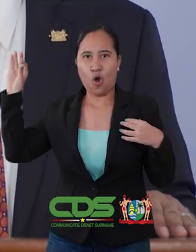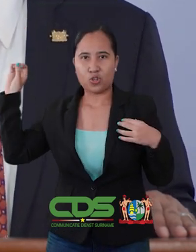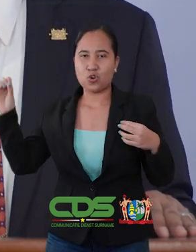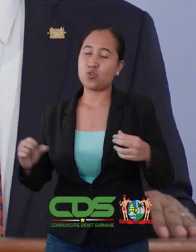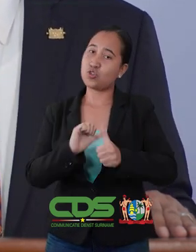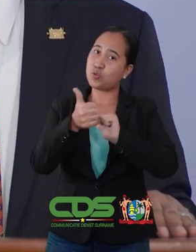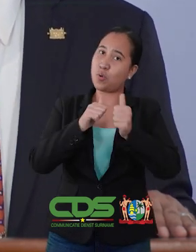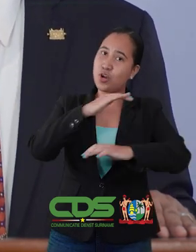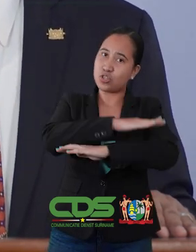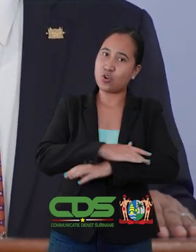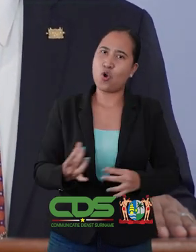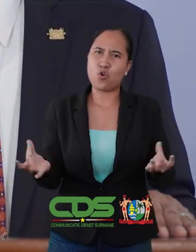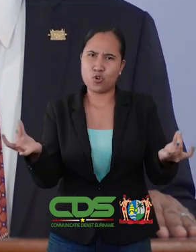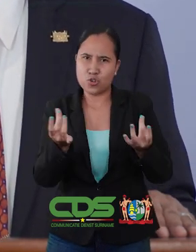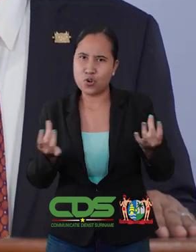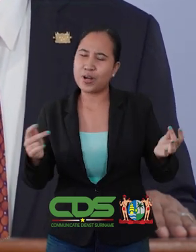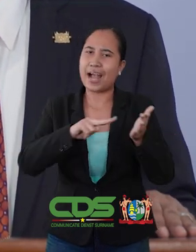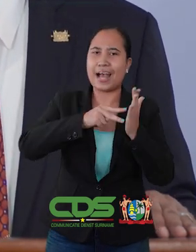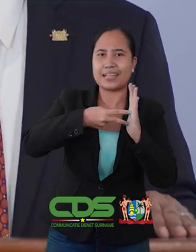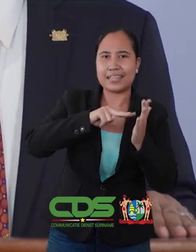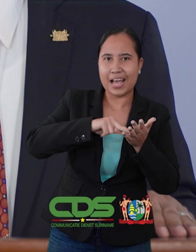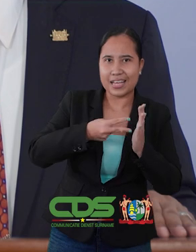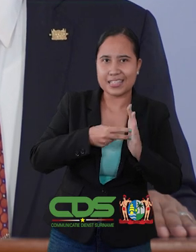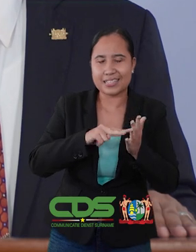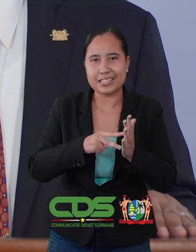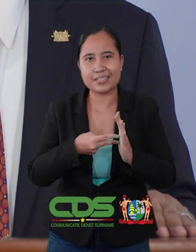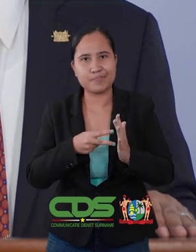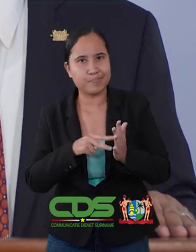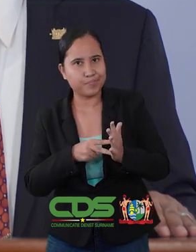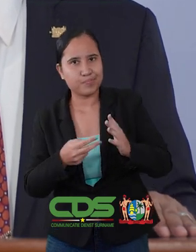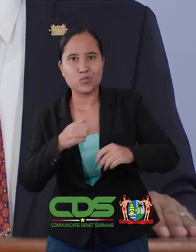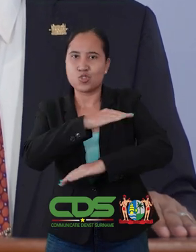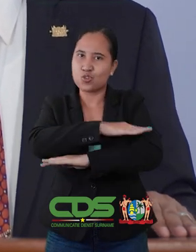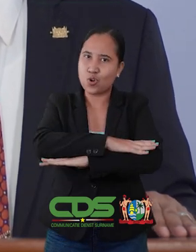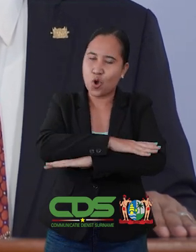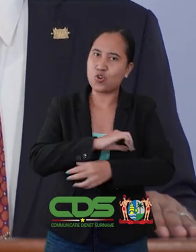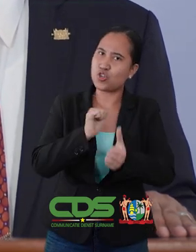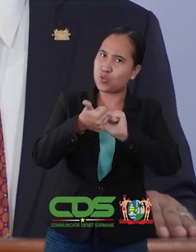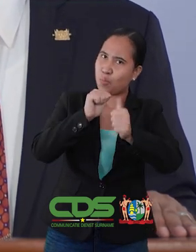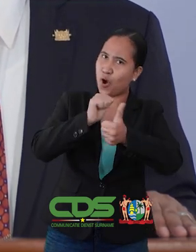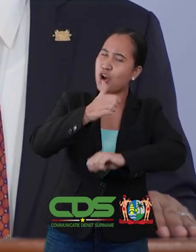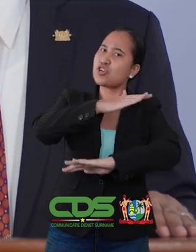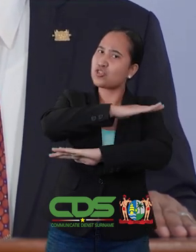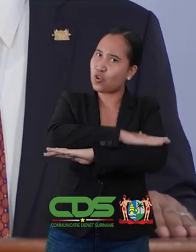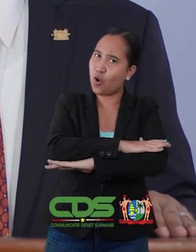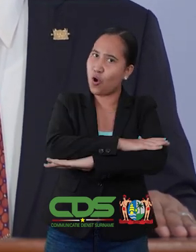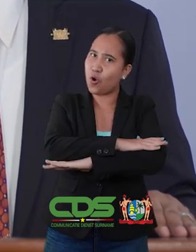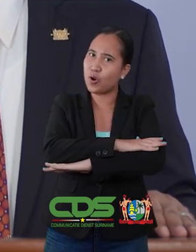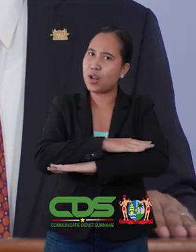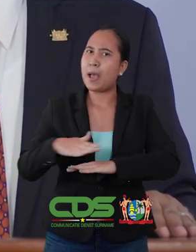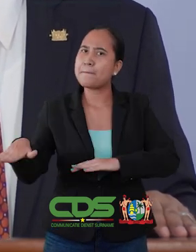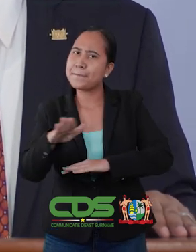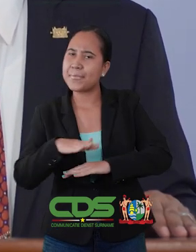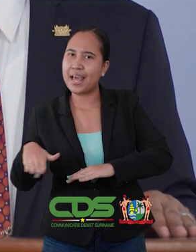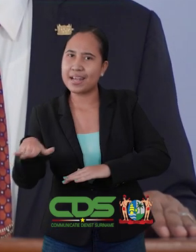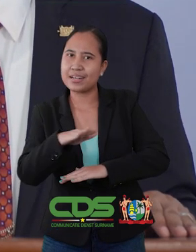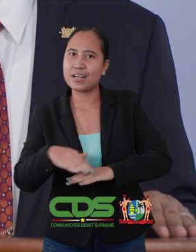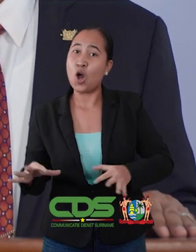kansspelkantoren, sportscholen, yoga, dansscholen, aerobics, zumba, sport- en fitnesscentra of